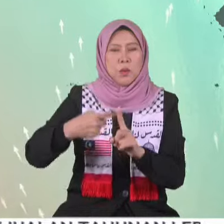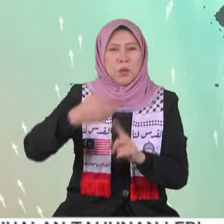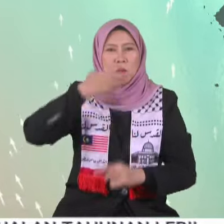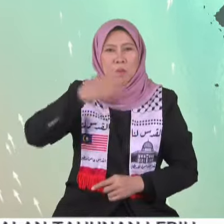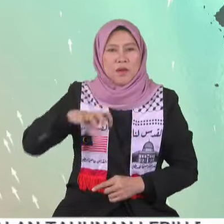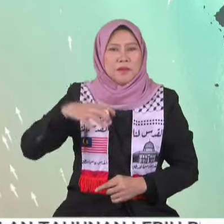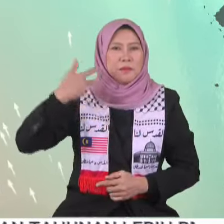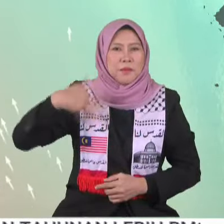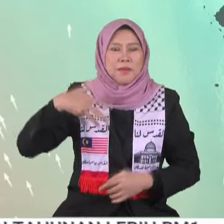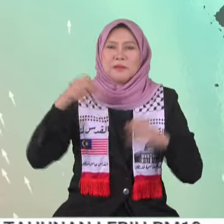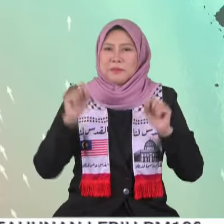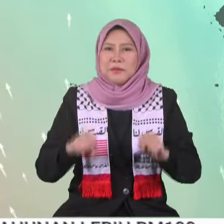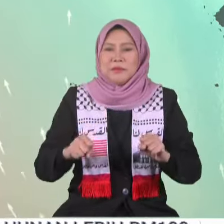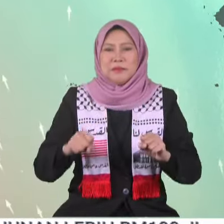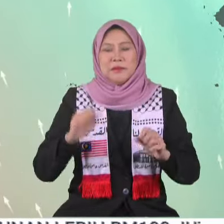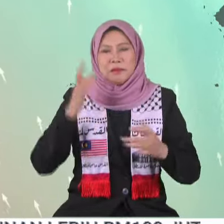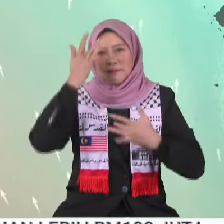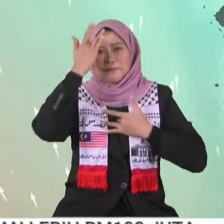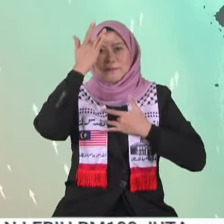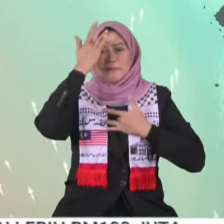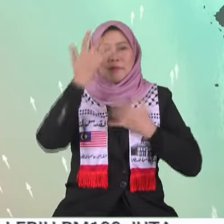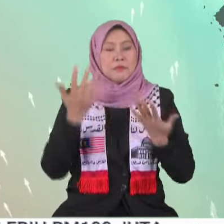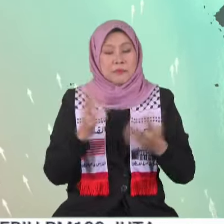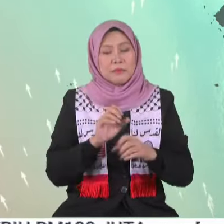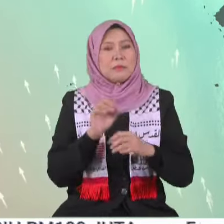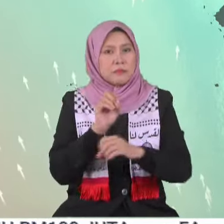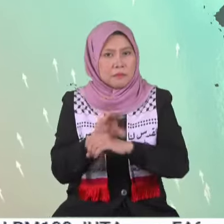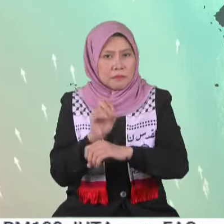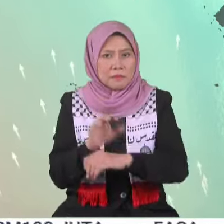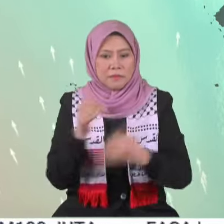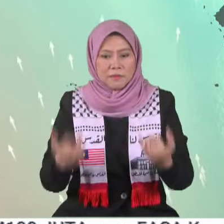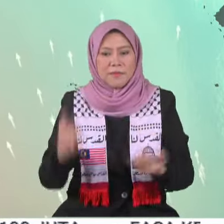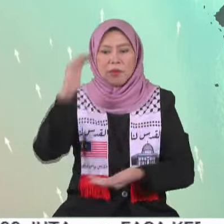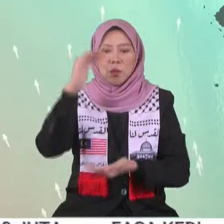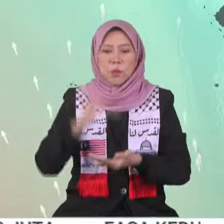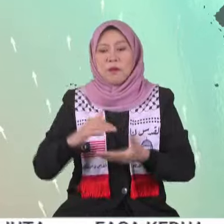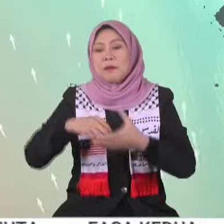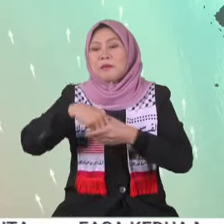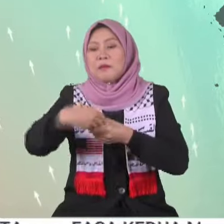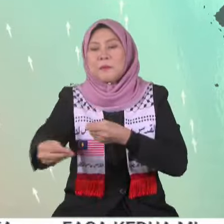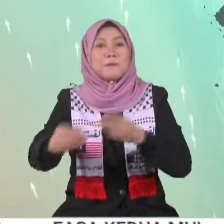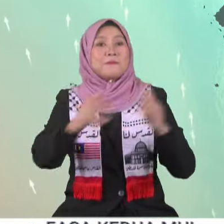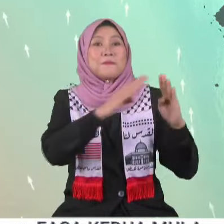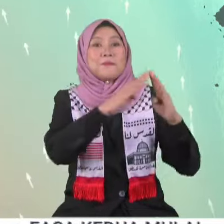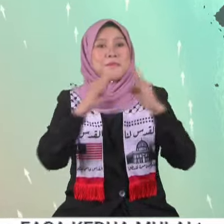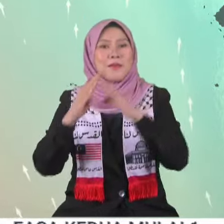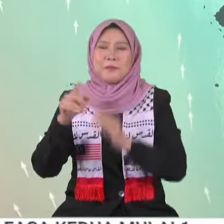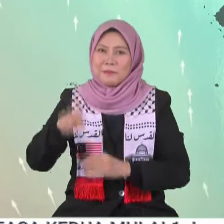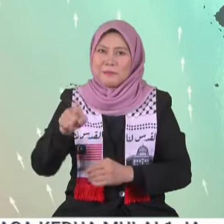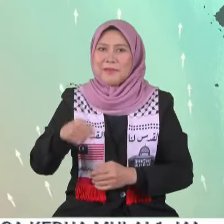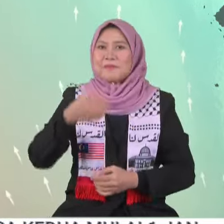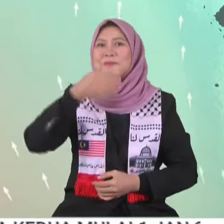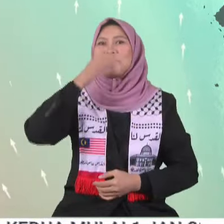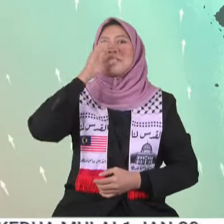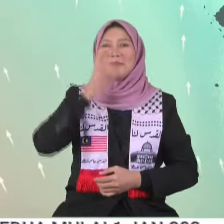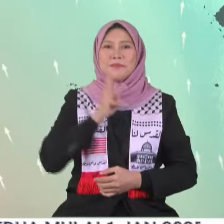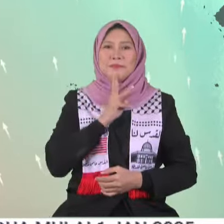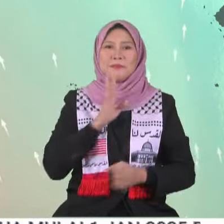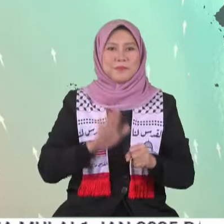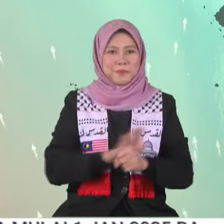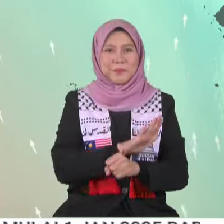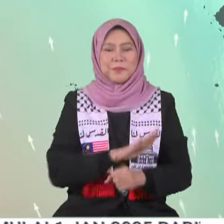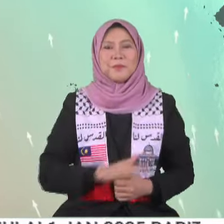boleh menjejaskan kesihatan. Oleh itu disarankan untuk mengurangkan aktiviti di luar kawasan rumah dan juga minum air dengan secukupnya.